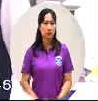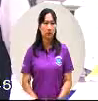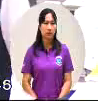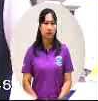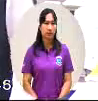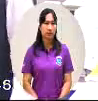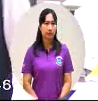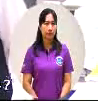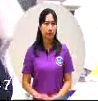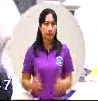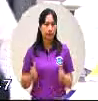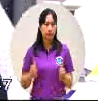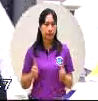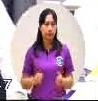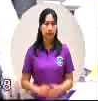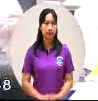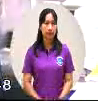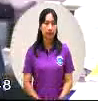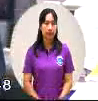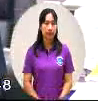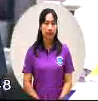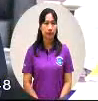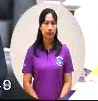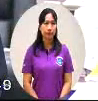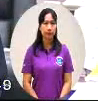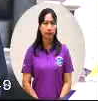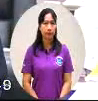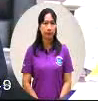谢。好，下一页。